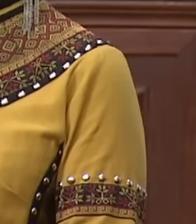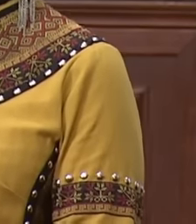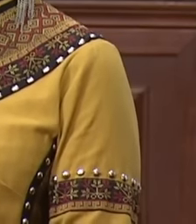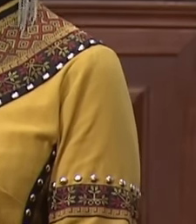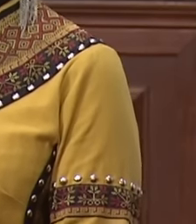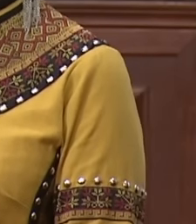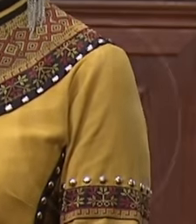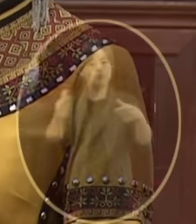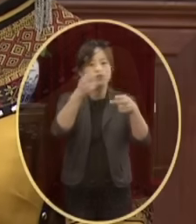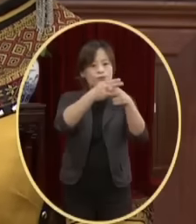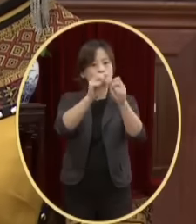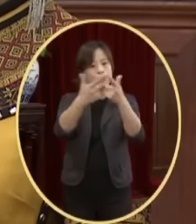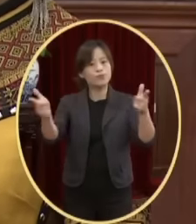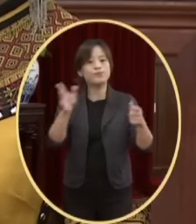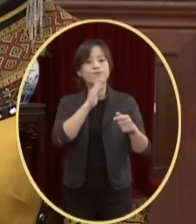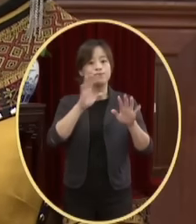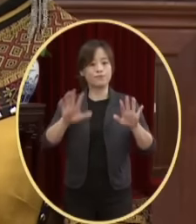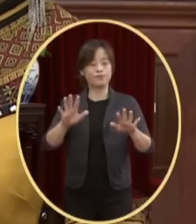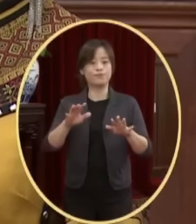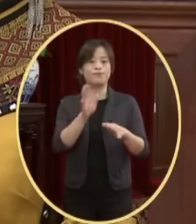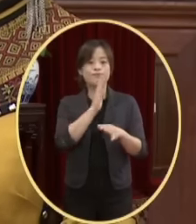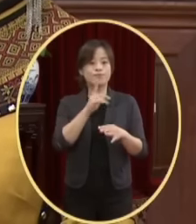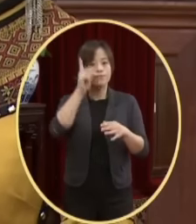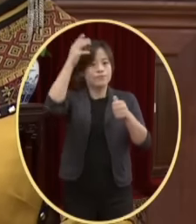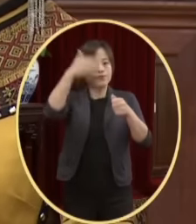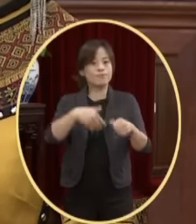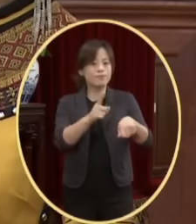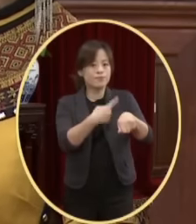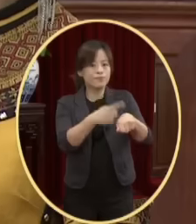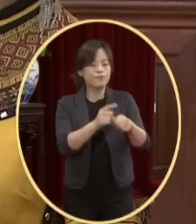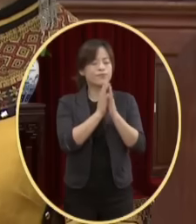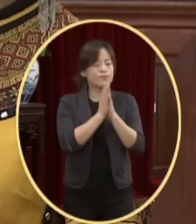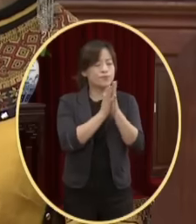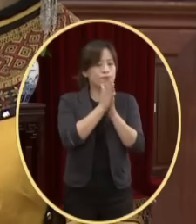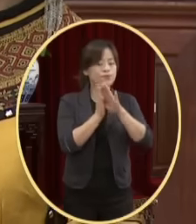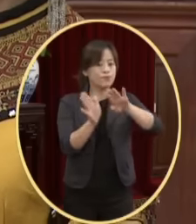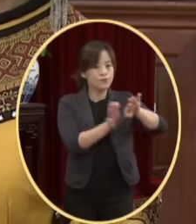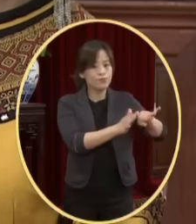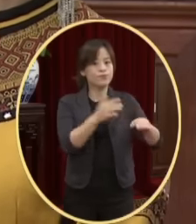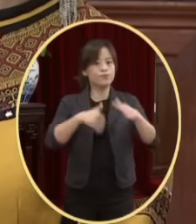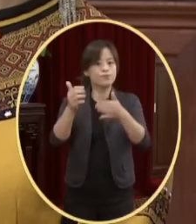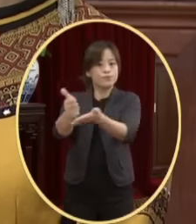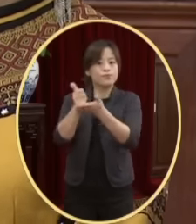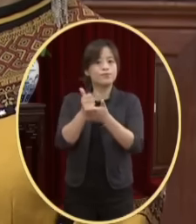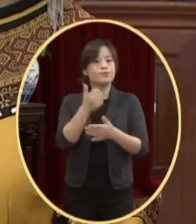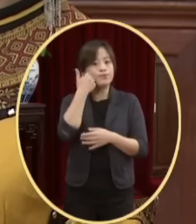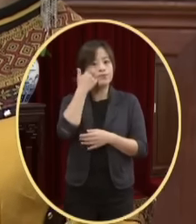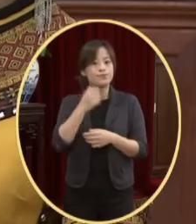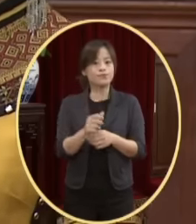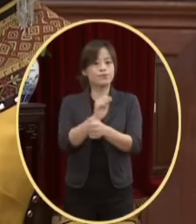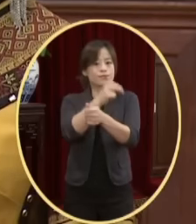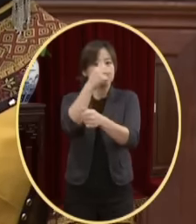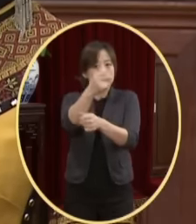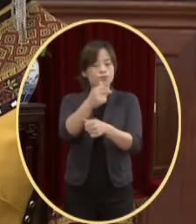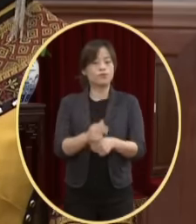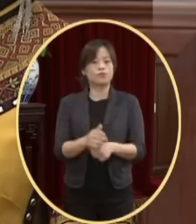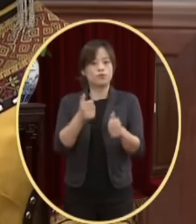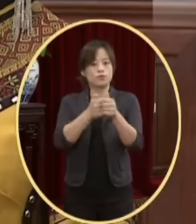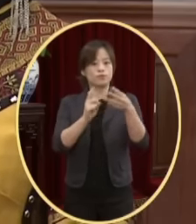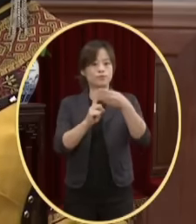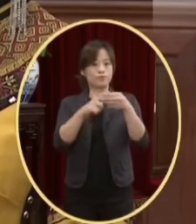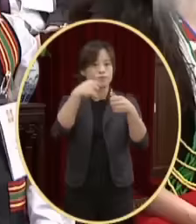多元的宗教信仰。今天除了以传统仪式祈福之外，我们更邀请了杜永雄副主